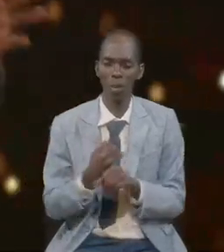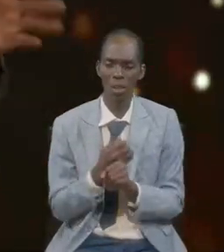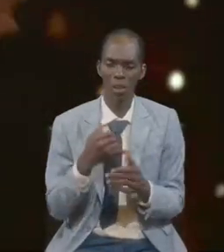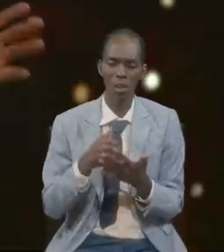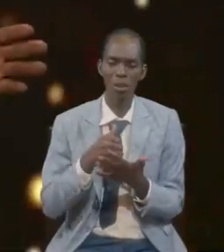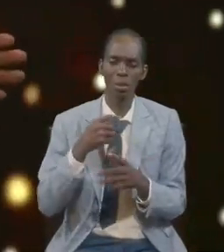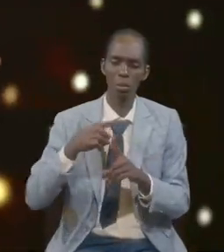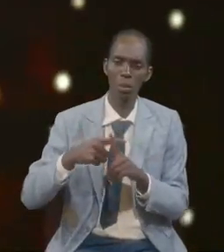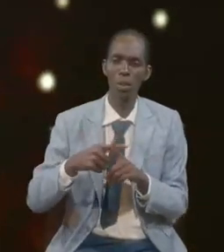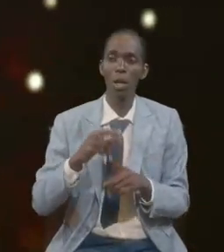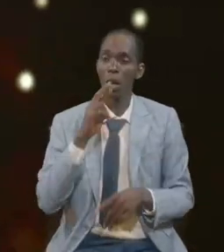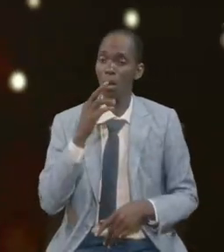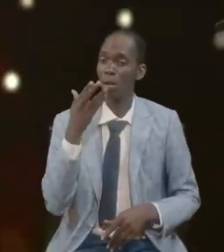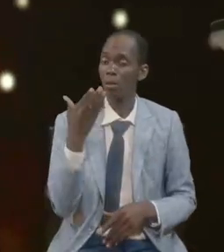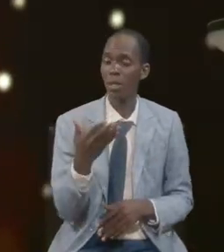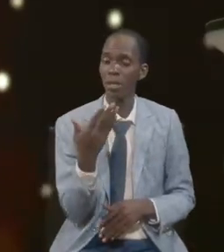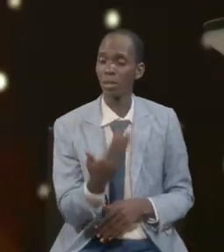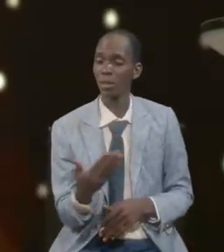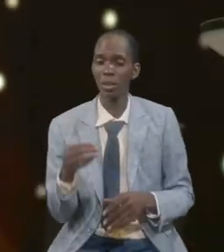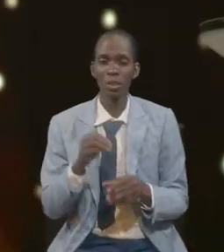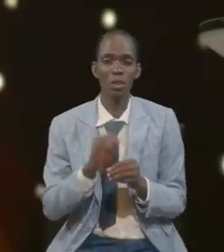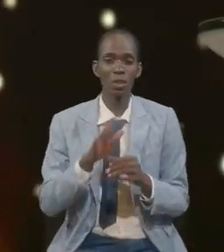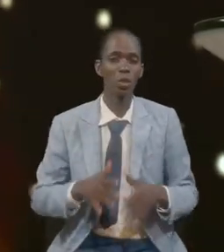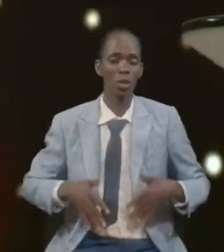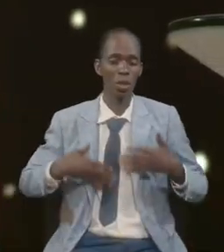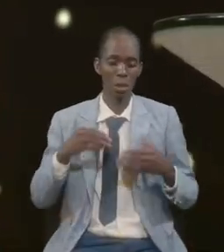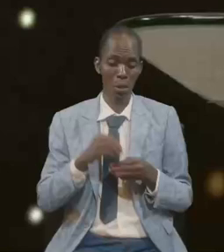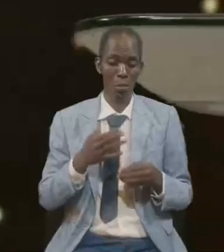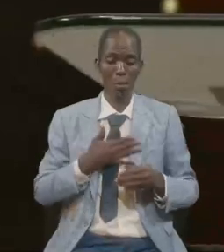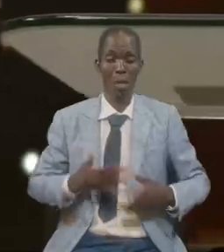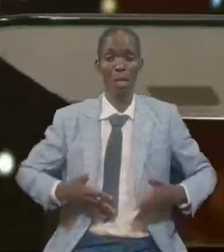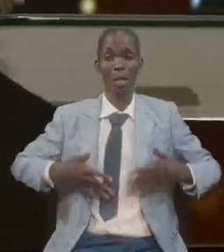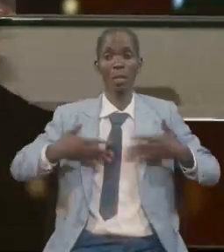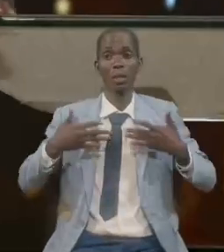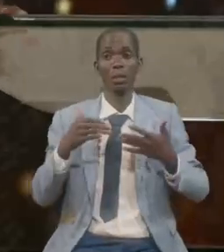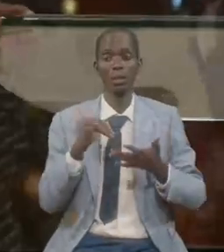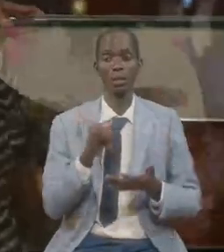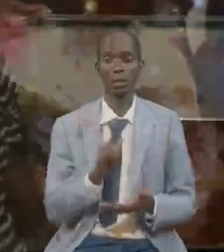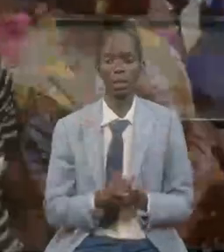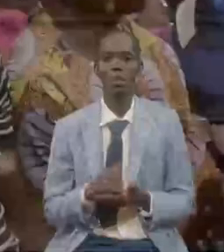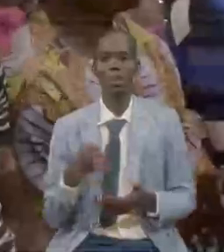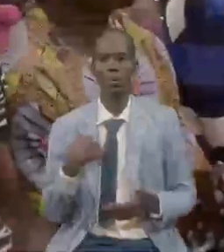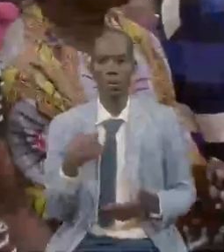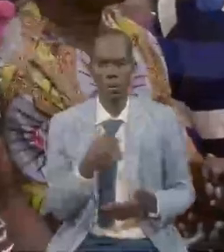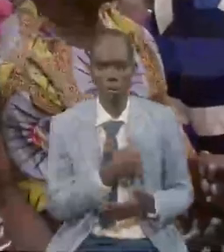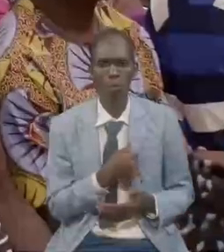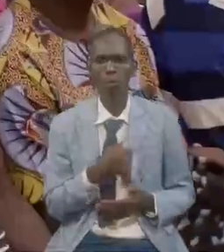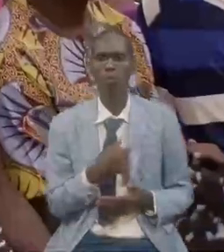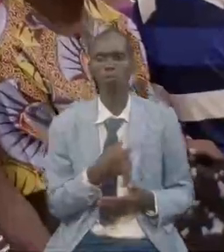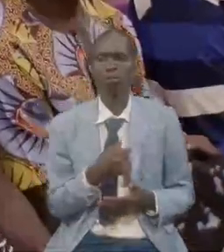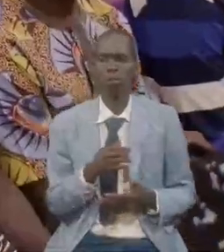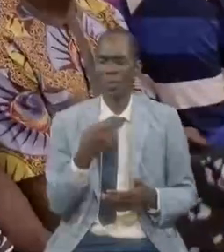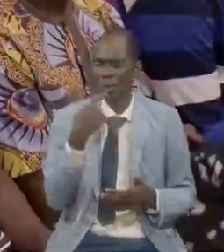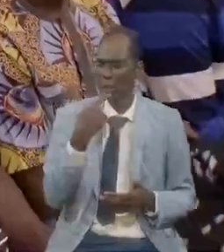je dois m'en débarrasser? Y a-t-il des choses pratiques dans votre vie, des choses, on dit que Christ